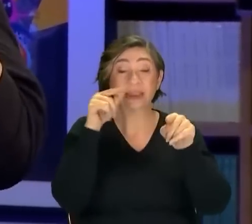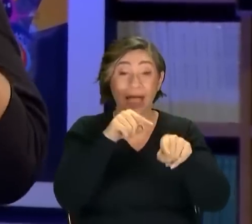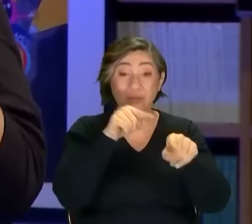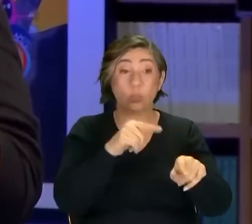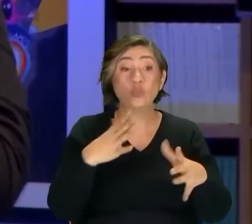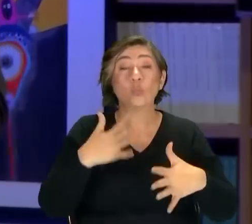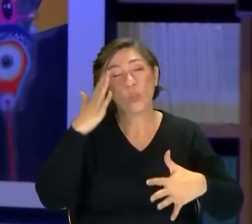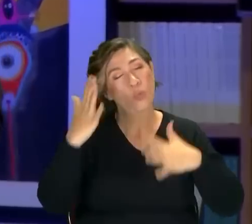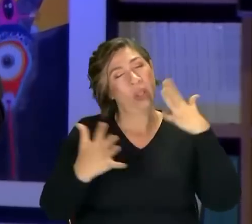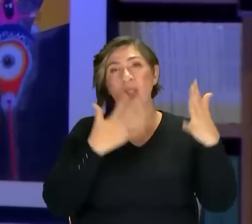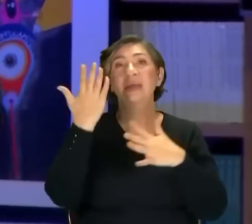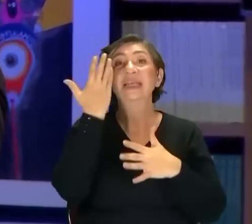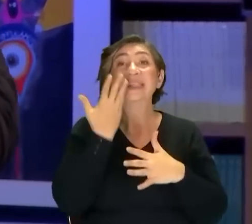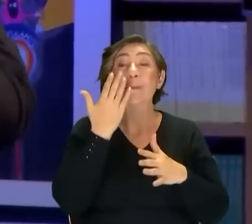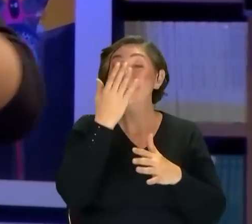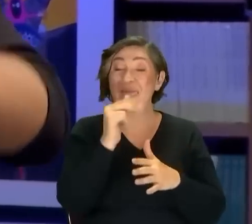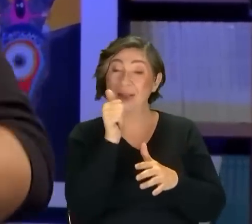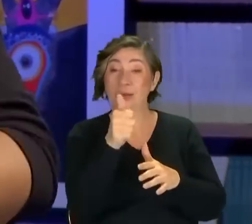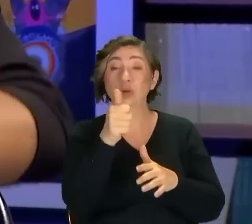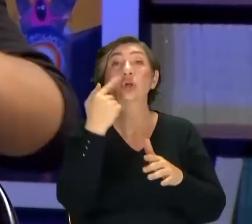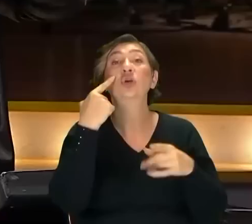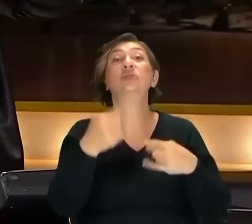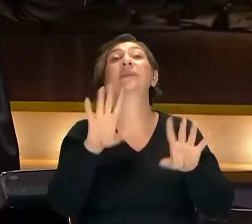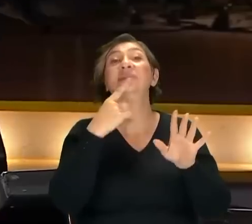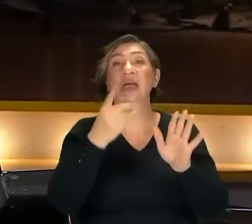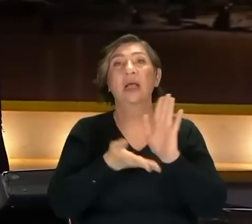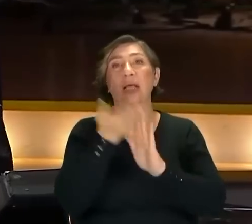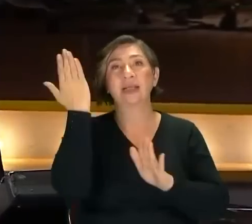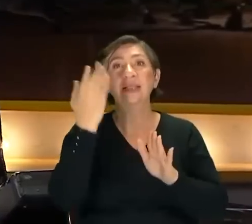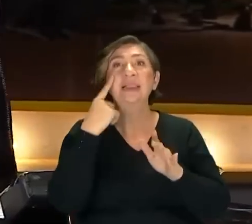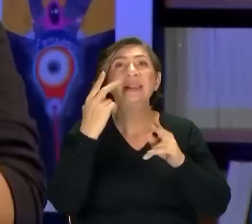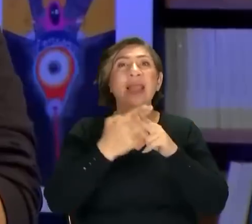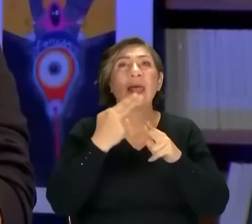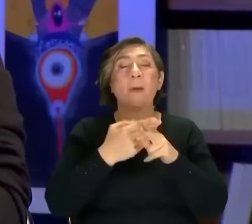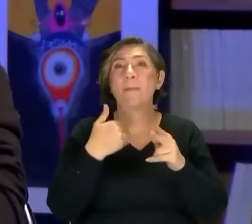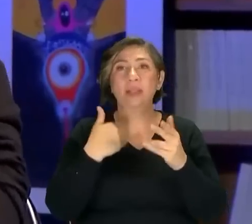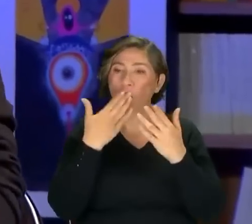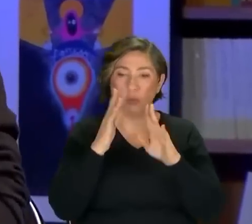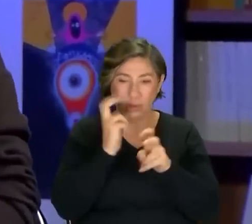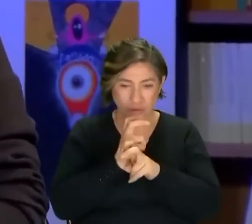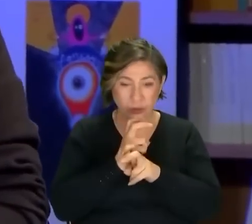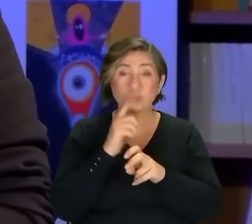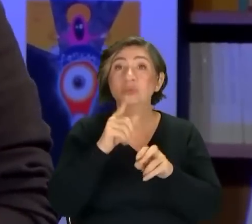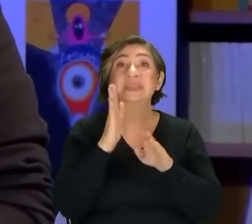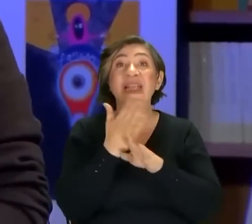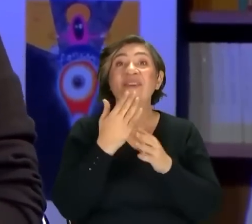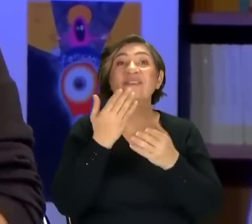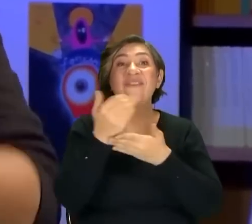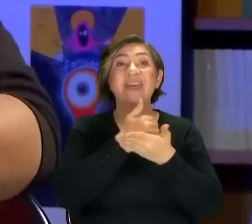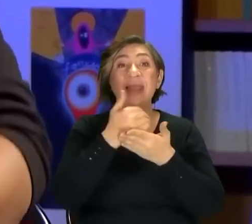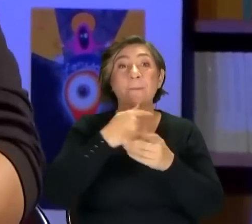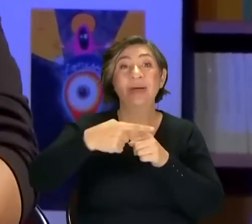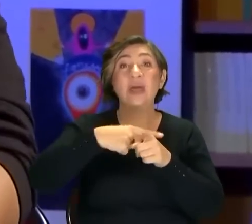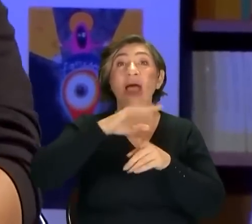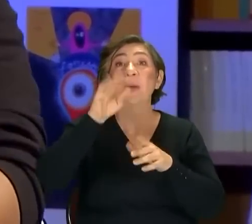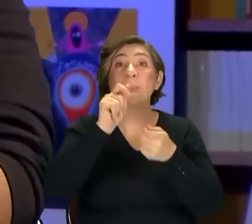takipçilerimiz bunalıma giriyor diye izlenme ve beğeni sayısını göstermeyeceğiz dediler, kaldırdılar. Şimdi teste başladılar, ben de gittim mesela, yok. Bunun sebebi de veri paylaşımı. Adamlar